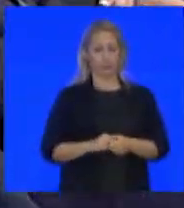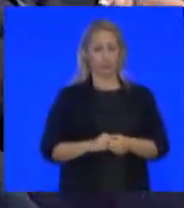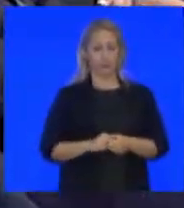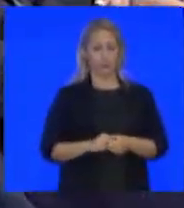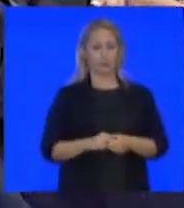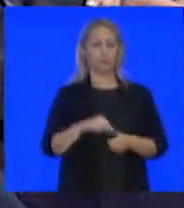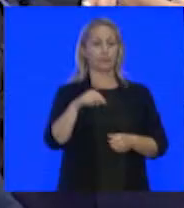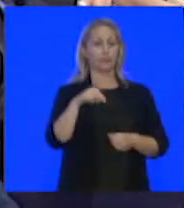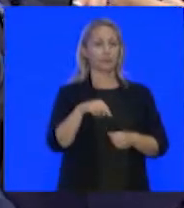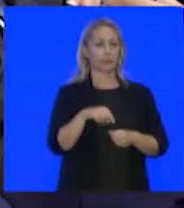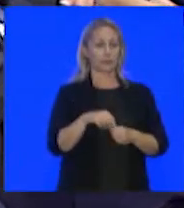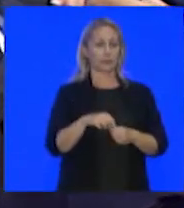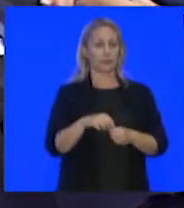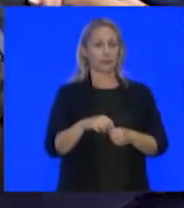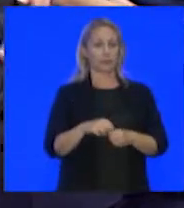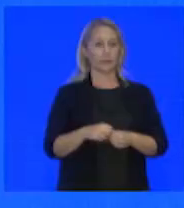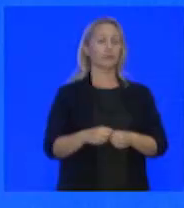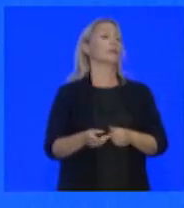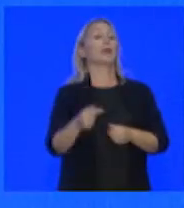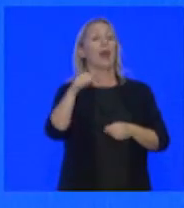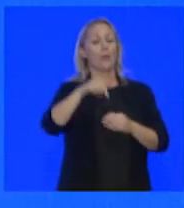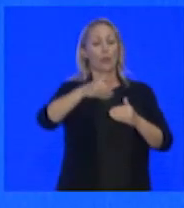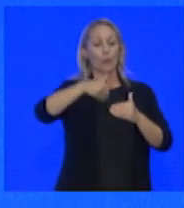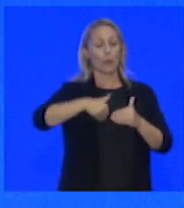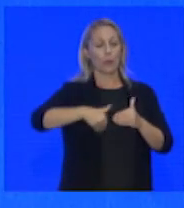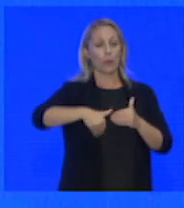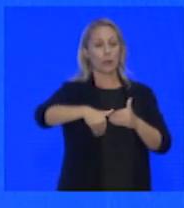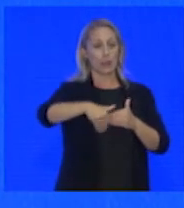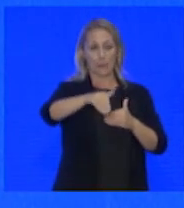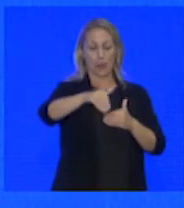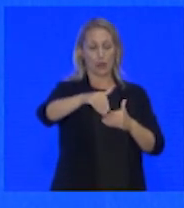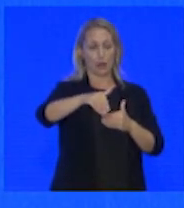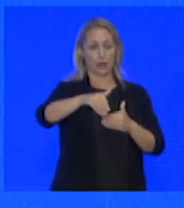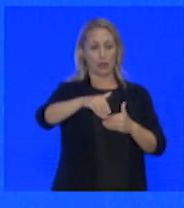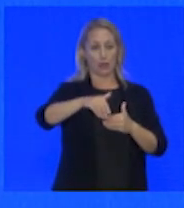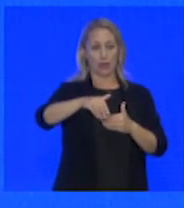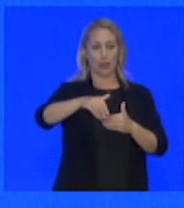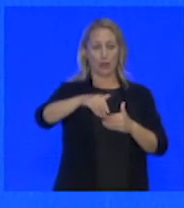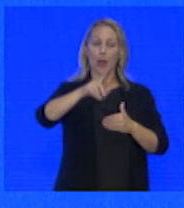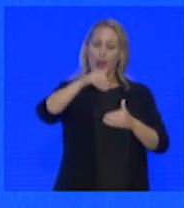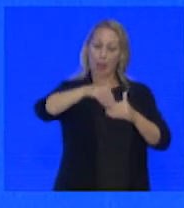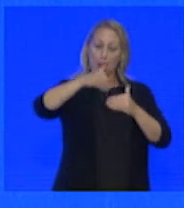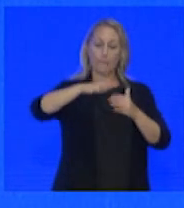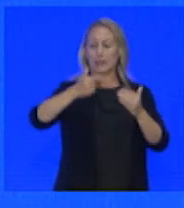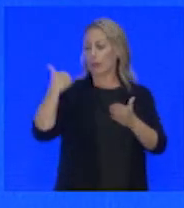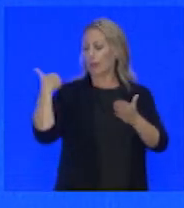Περιφέρειες και Δήμοι θα λειτουργούν στο εξής, όσο αυτό ήταν